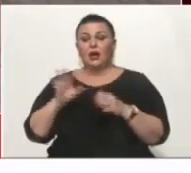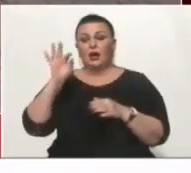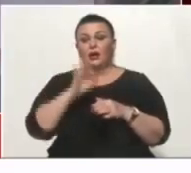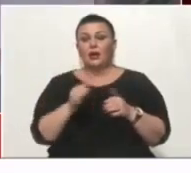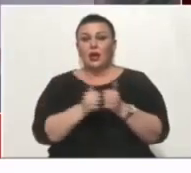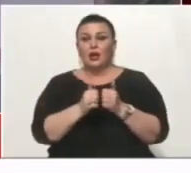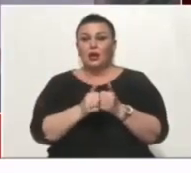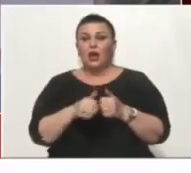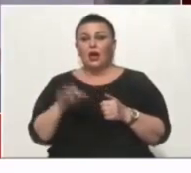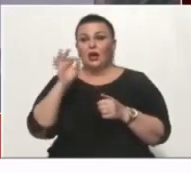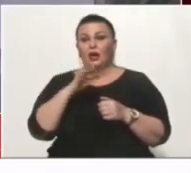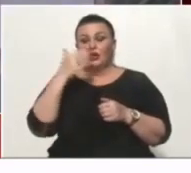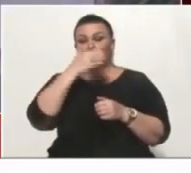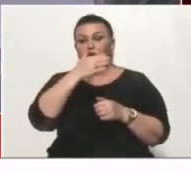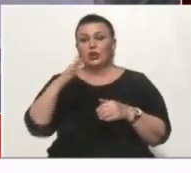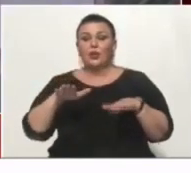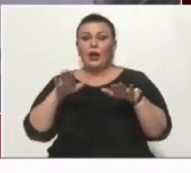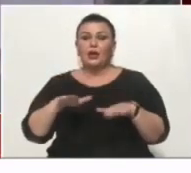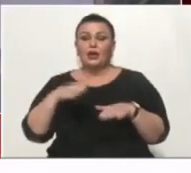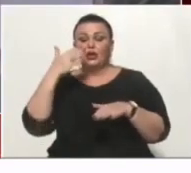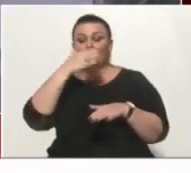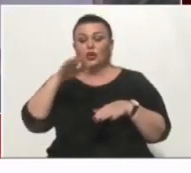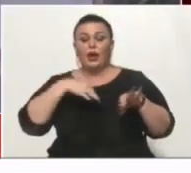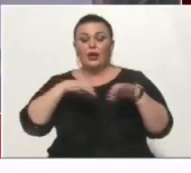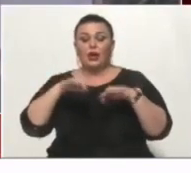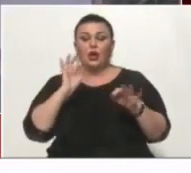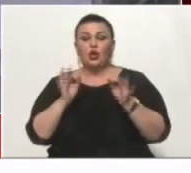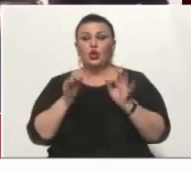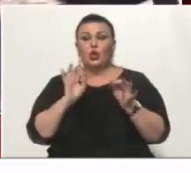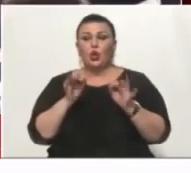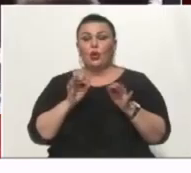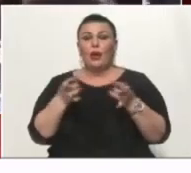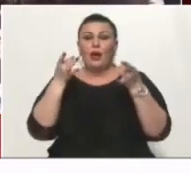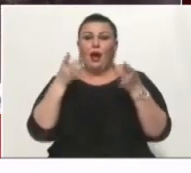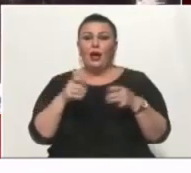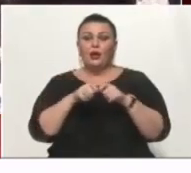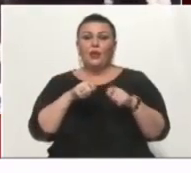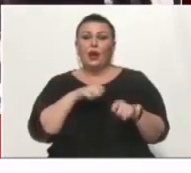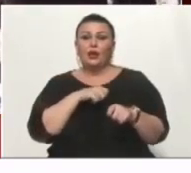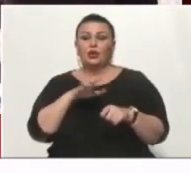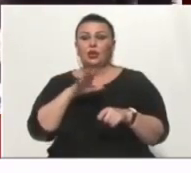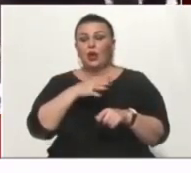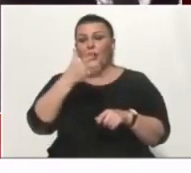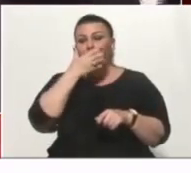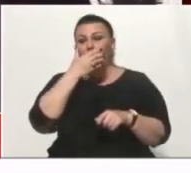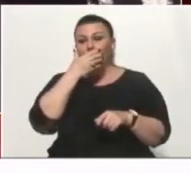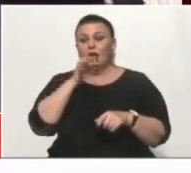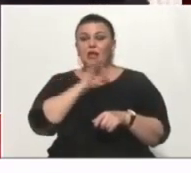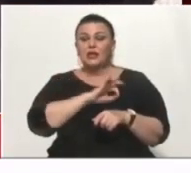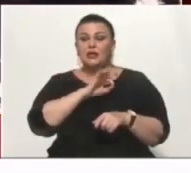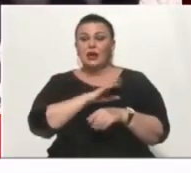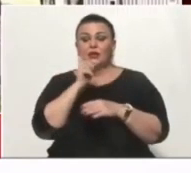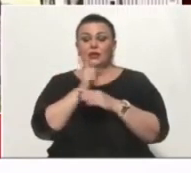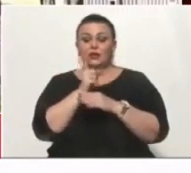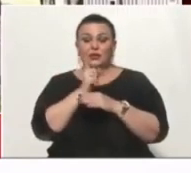yanaşı İctimai yerlərdə, ictimai nəqliyyatda normal adi parçadan olan maskalardan